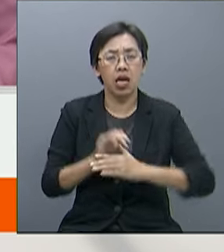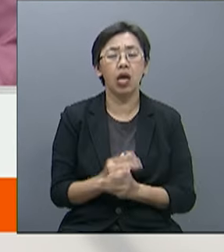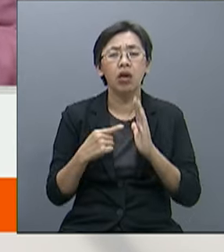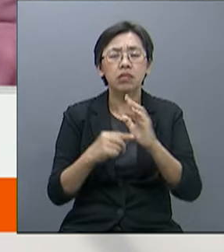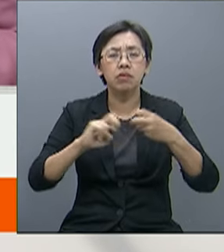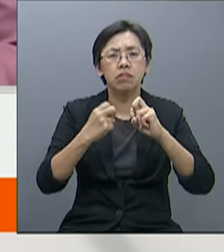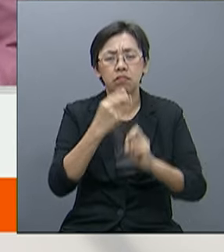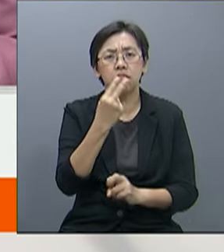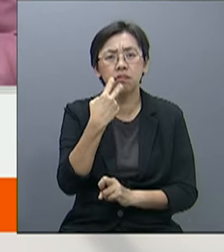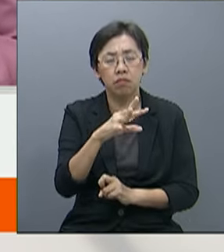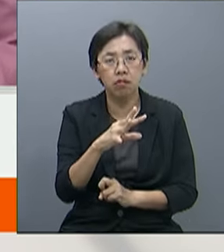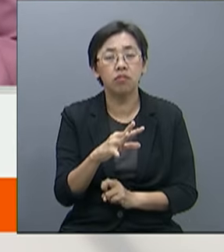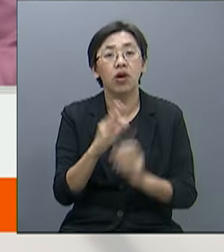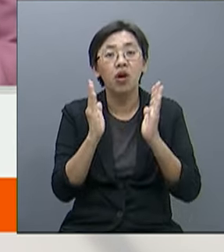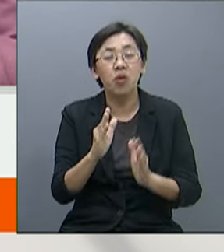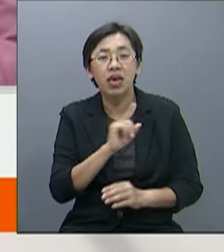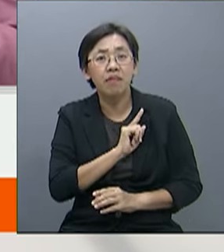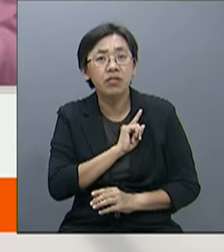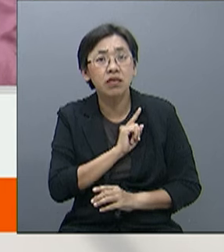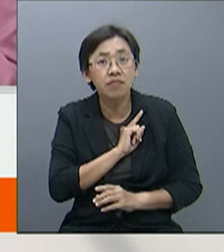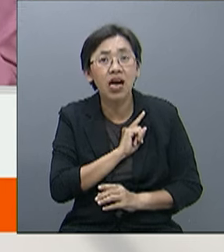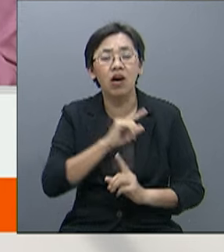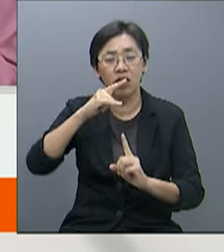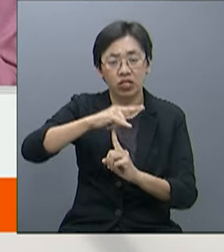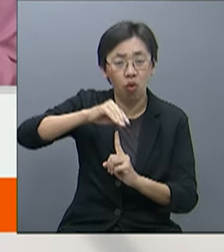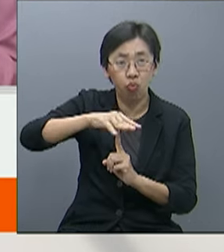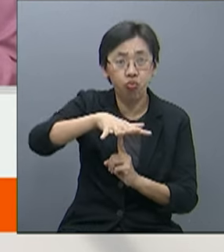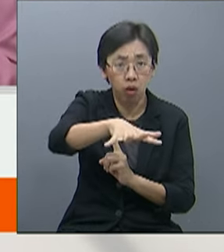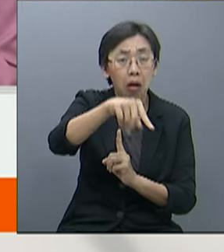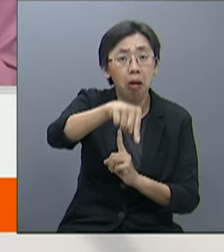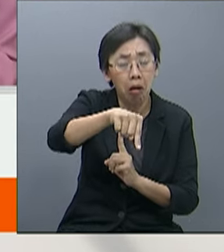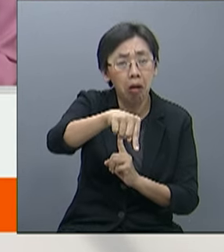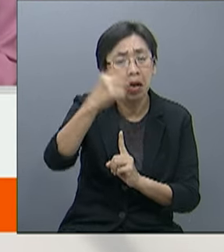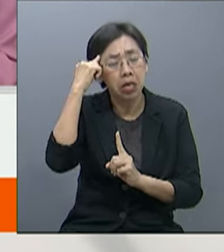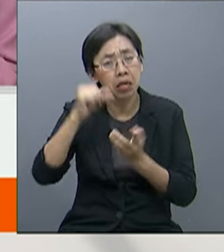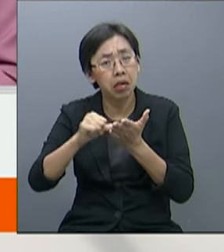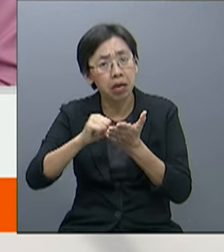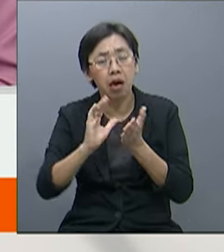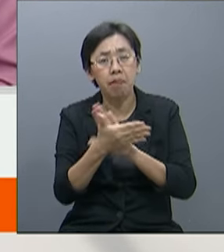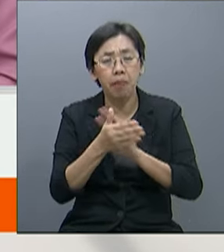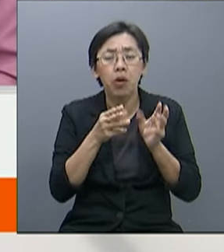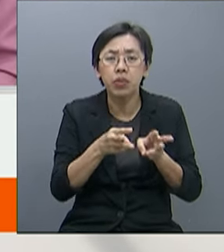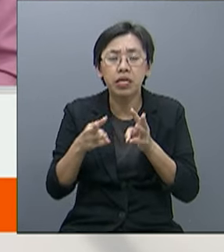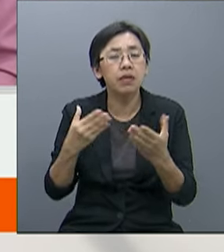ที่เกิดขึ้นโอเปอเรเตอร์ตั้งใจหรือเปล่าที่จะส่งสัญญาณข้ามแดนไปมันจะต้องปรับเปลี่ยนมาตรการอะไรไหม